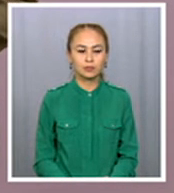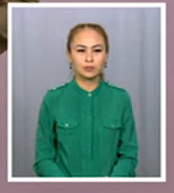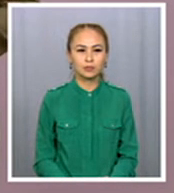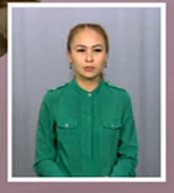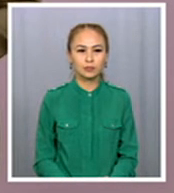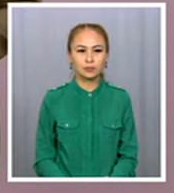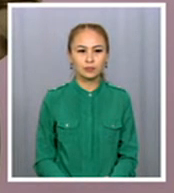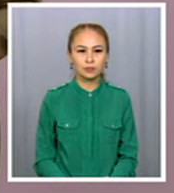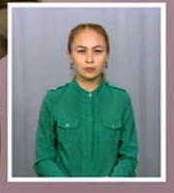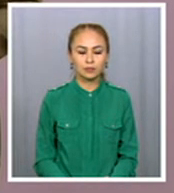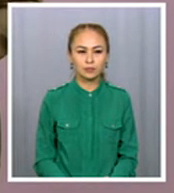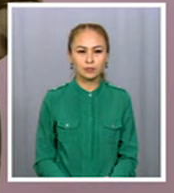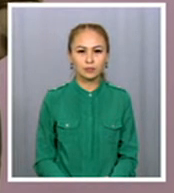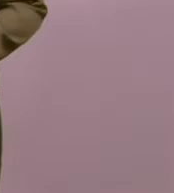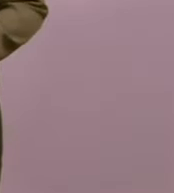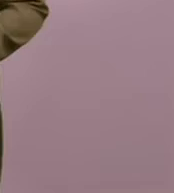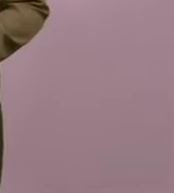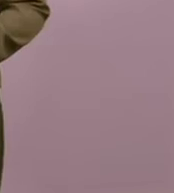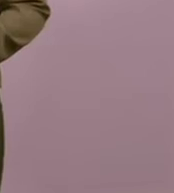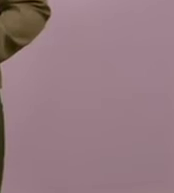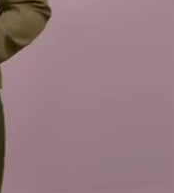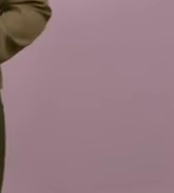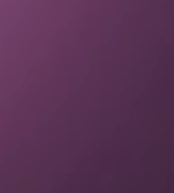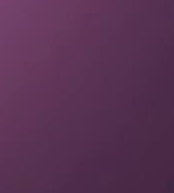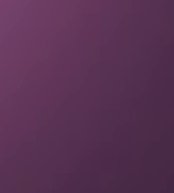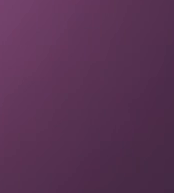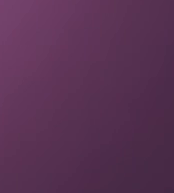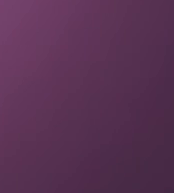сабағымыз аяқталды. Сау болыңдар.